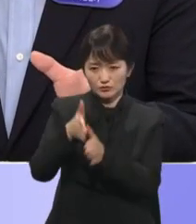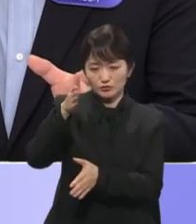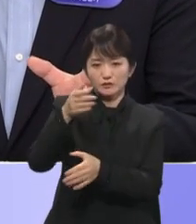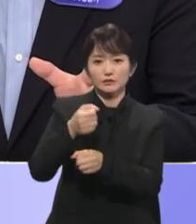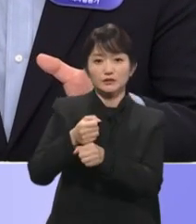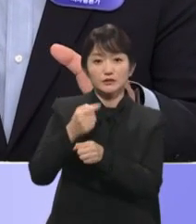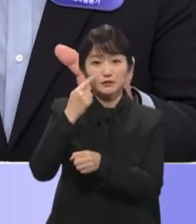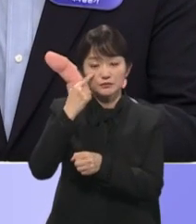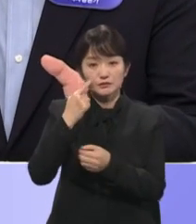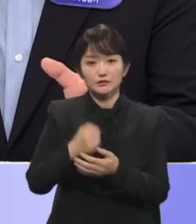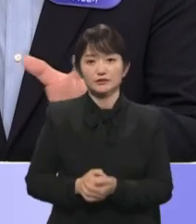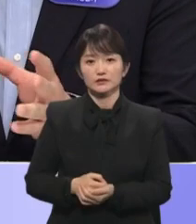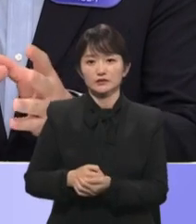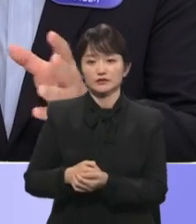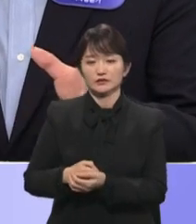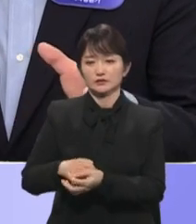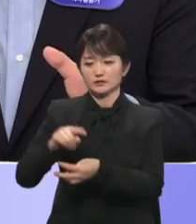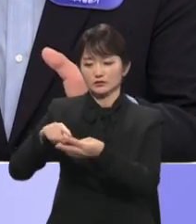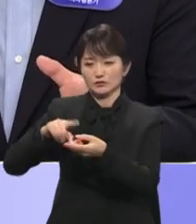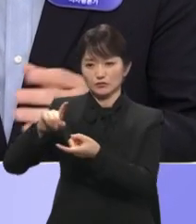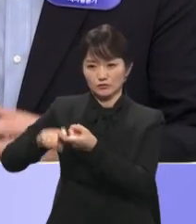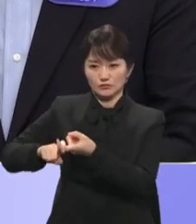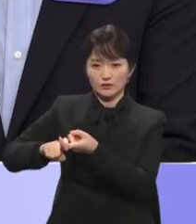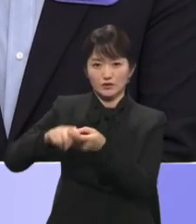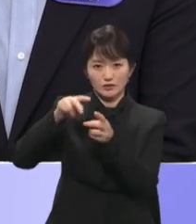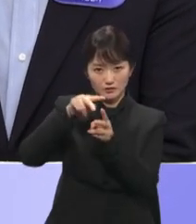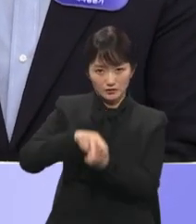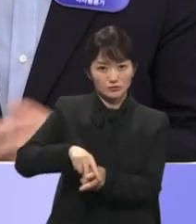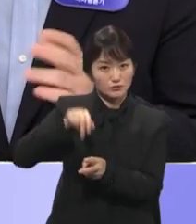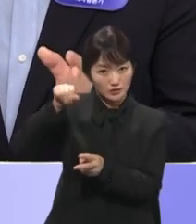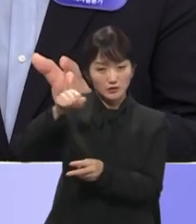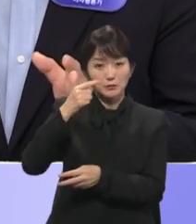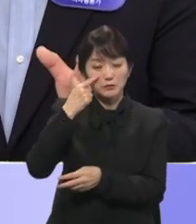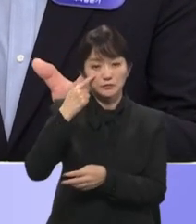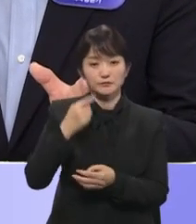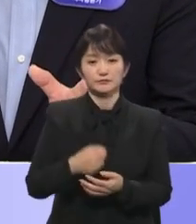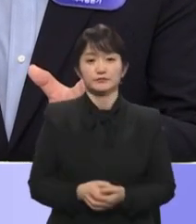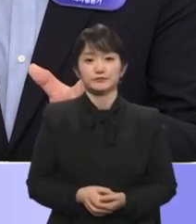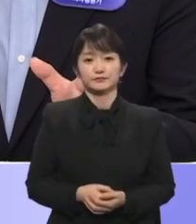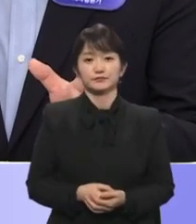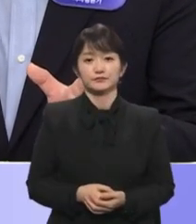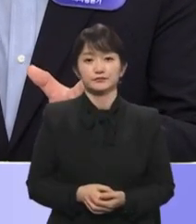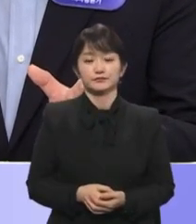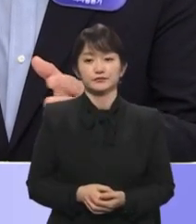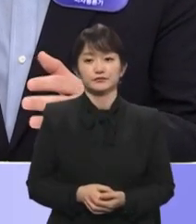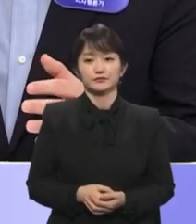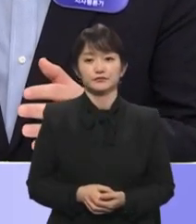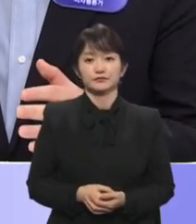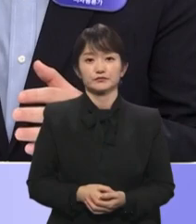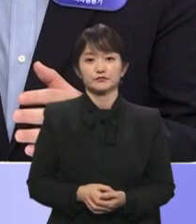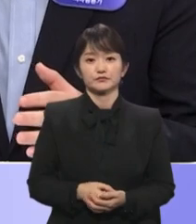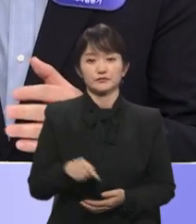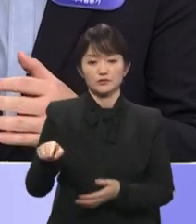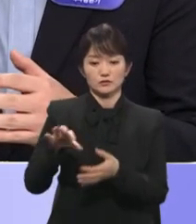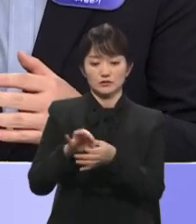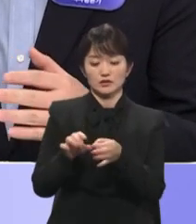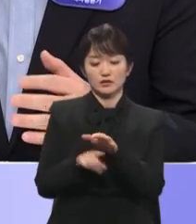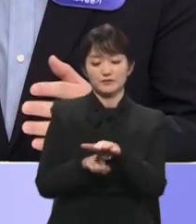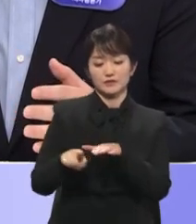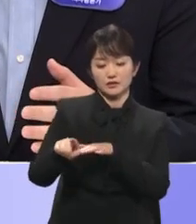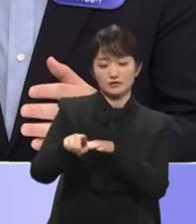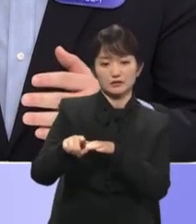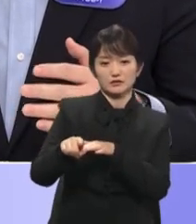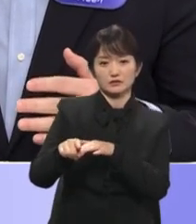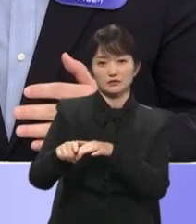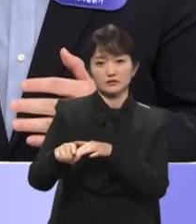친 중진들이 한번 나가보자 이런 얘기도 막 한다는데 그런 것까지 해가지고 뭐 다 한번 승부를 걸어보는데 앞장서야 되지 않겠느냐라는 얘기까지도